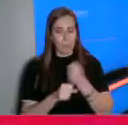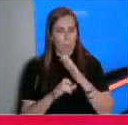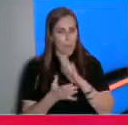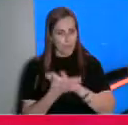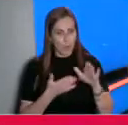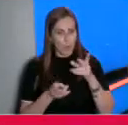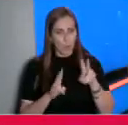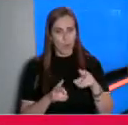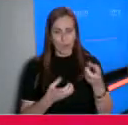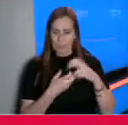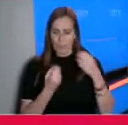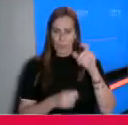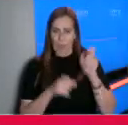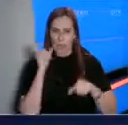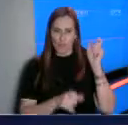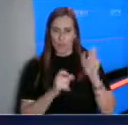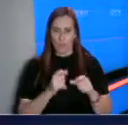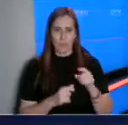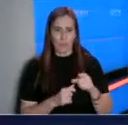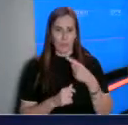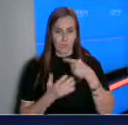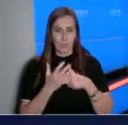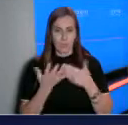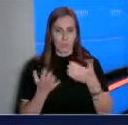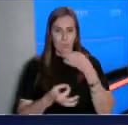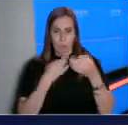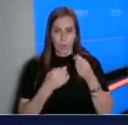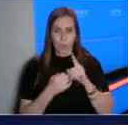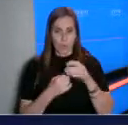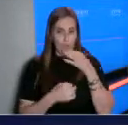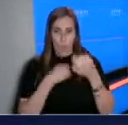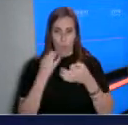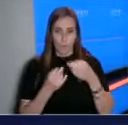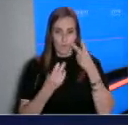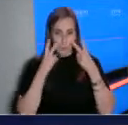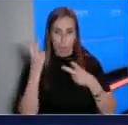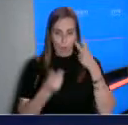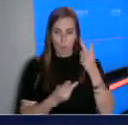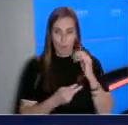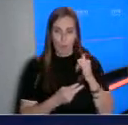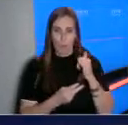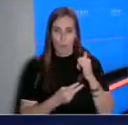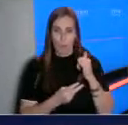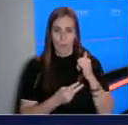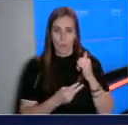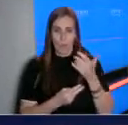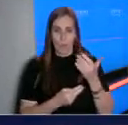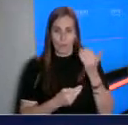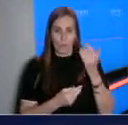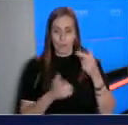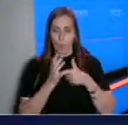מאוד פשוטה את יכולה לצרף המון המון אנשים, אז נגיד סתם שאלות שהן לא יהיו שאלות ויזואליות, נגיד באיזה יד מחזיקה פסל החירות